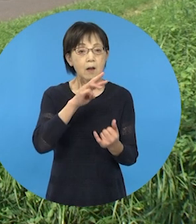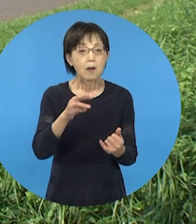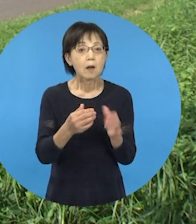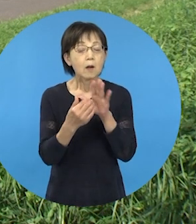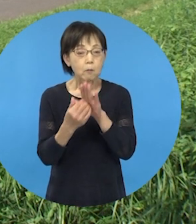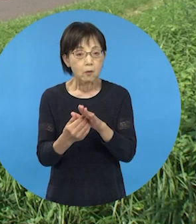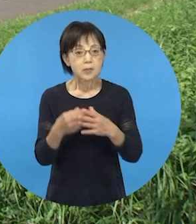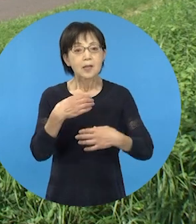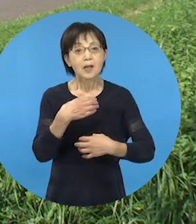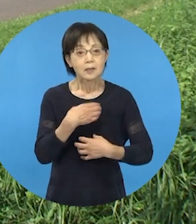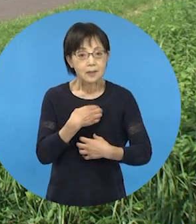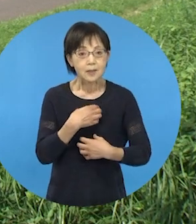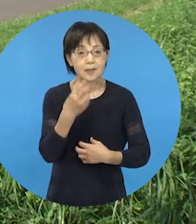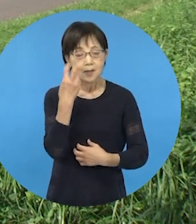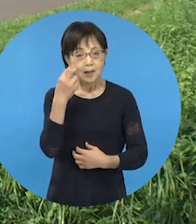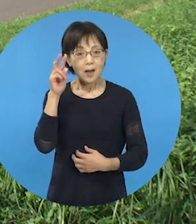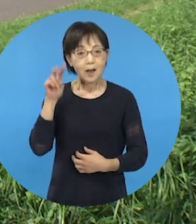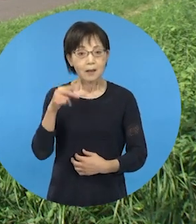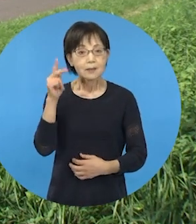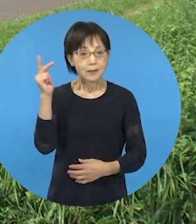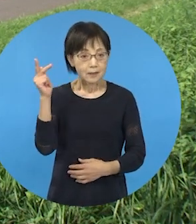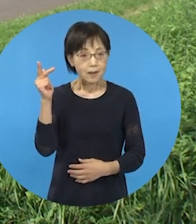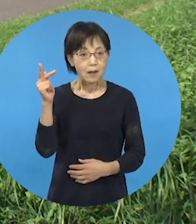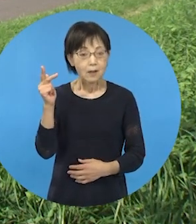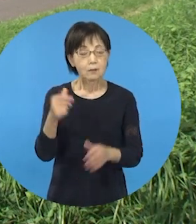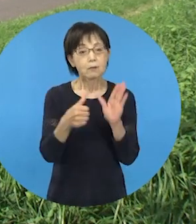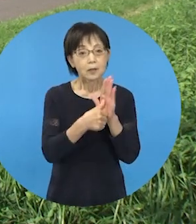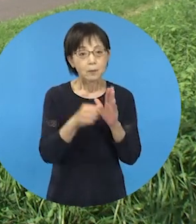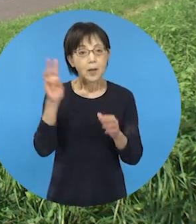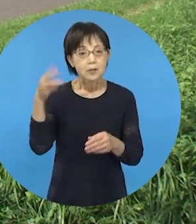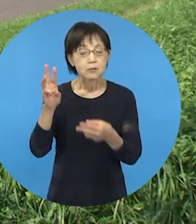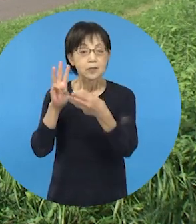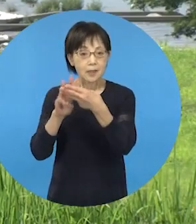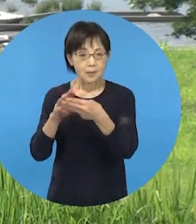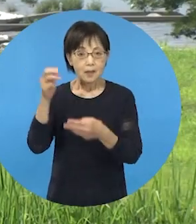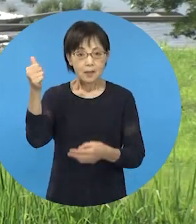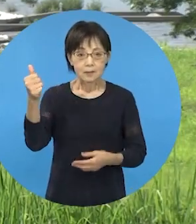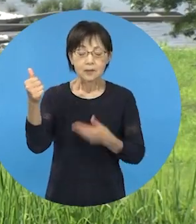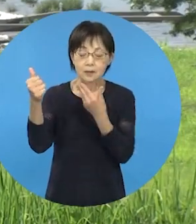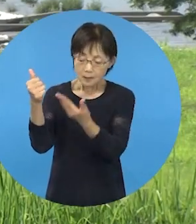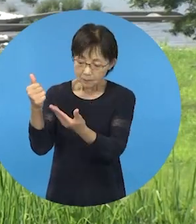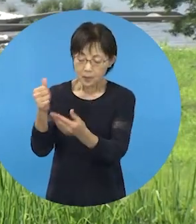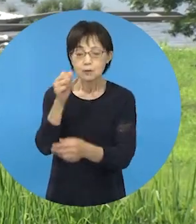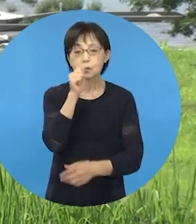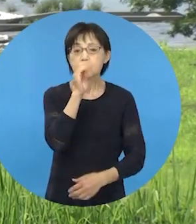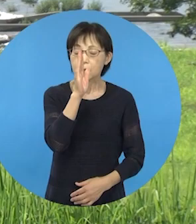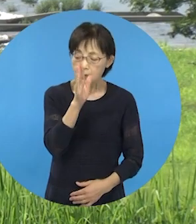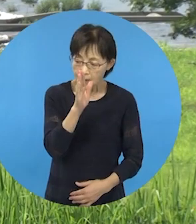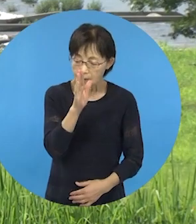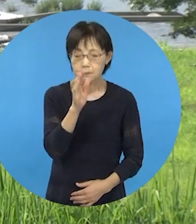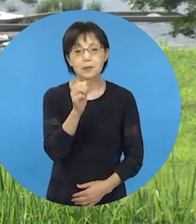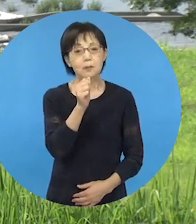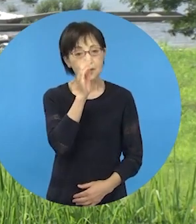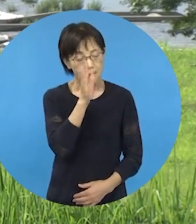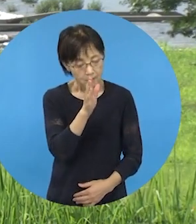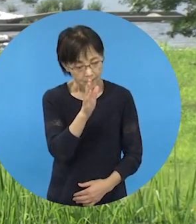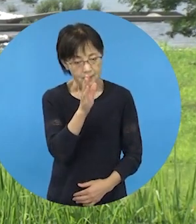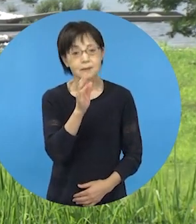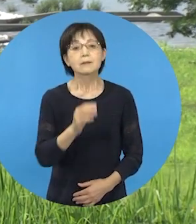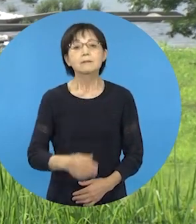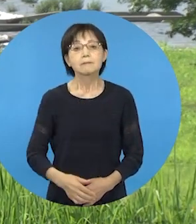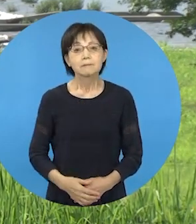水害時の対策について防災危機管理課の杉田さんにお話を伺います。杉田さん、よろしくお願いします。 お願いします。